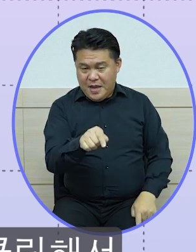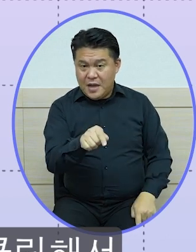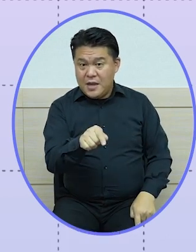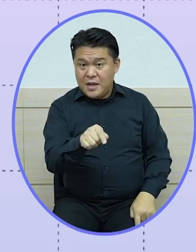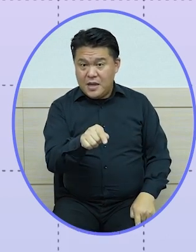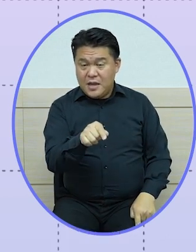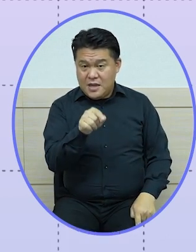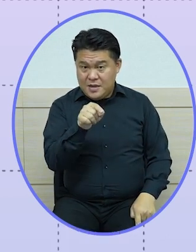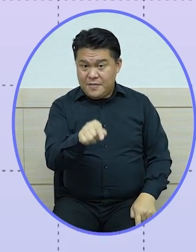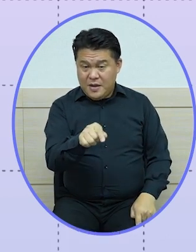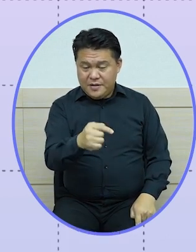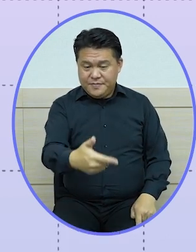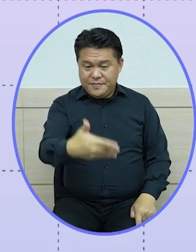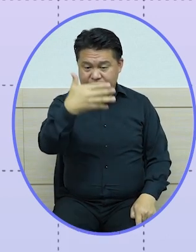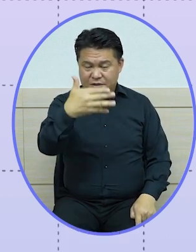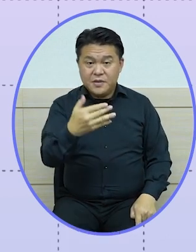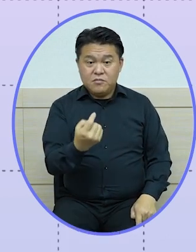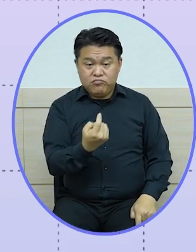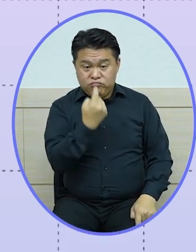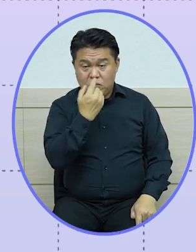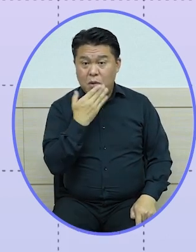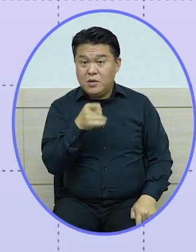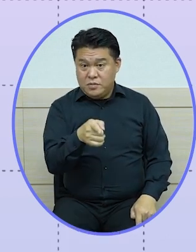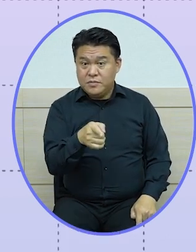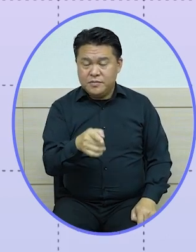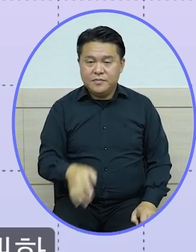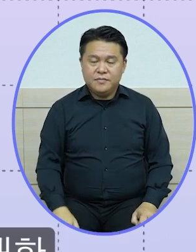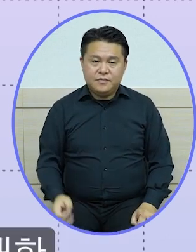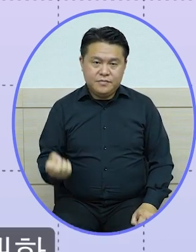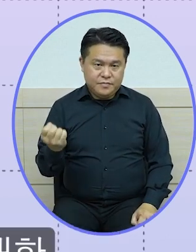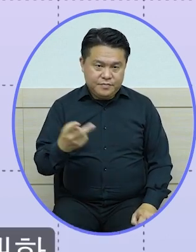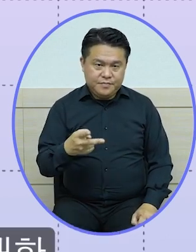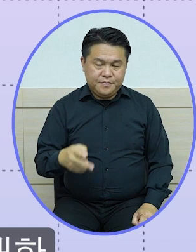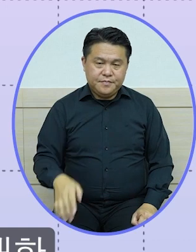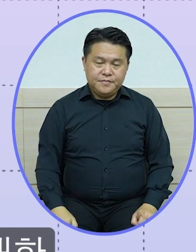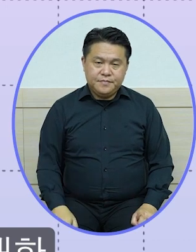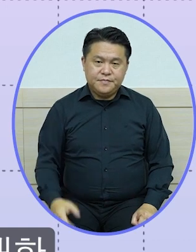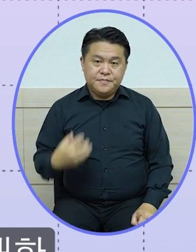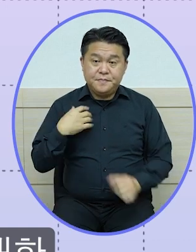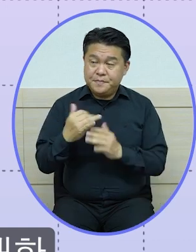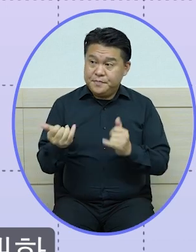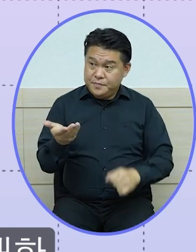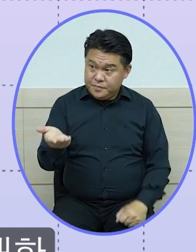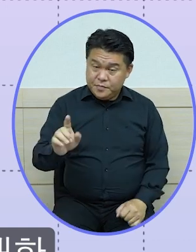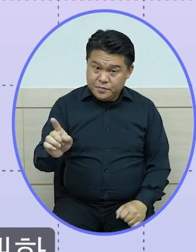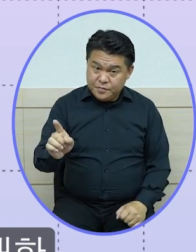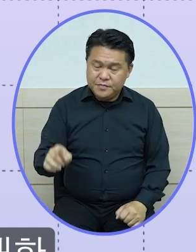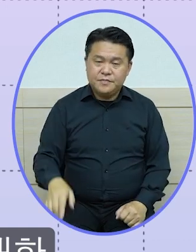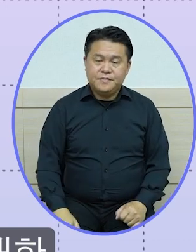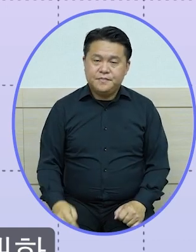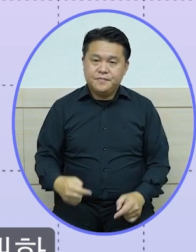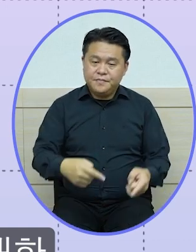클릭해서 손쉽게 교육을 받을 수 있고 또 수행기관 담당자분들도